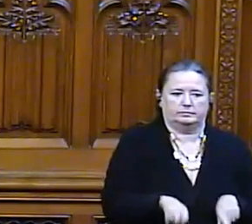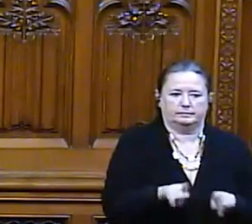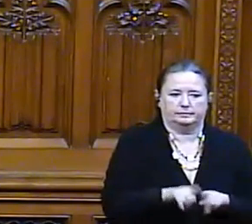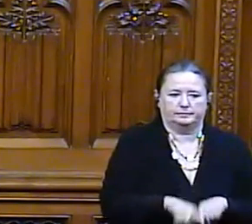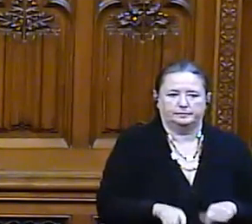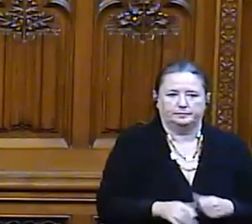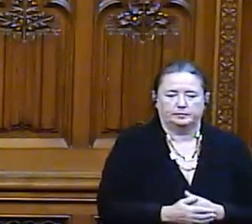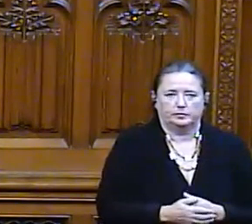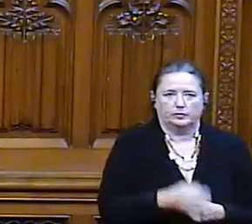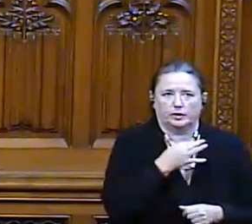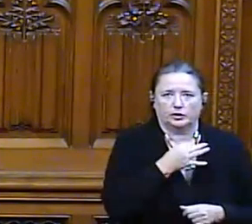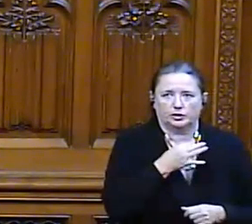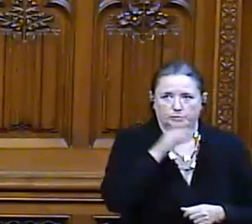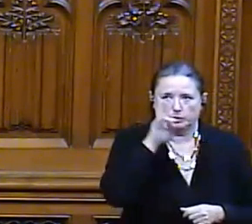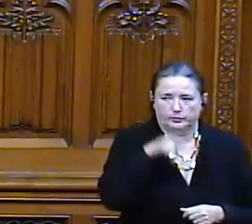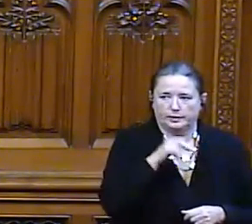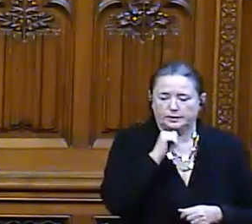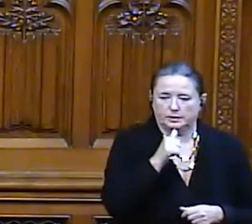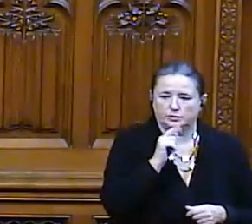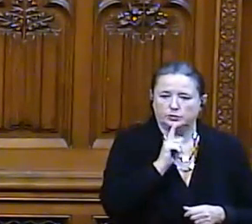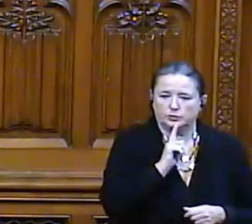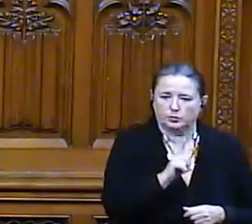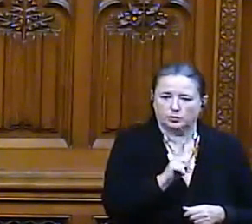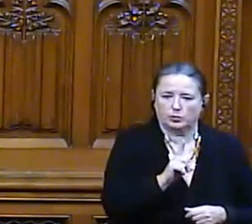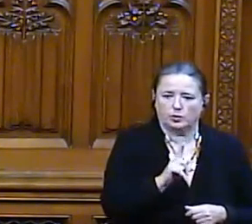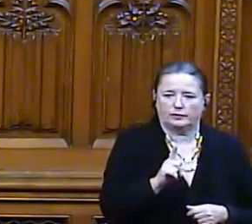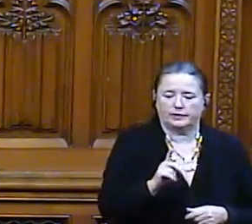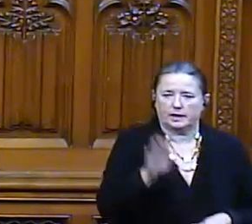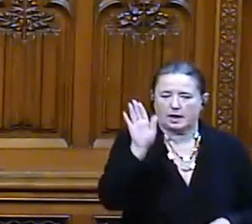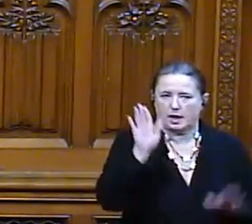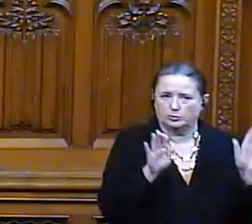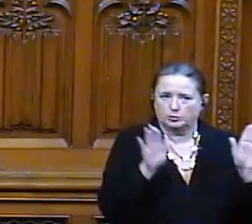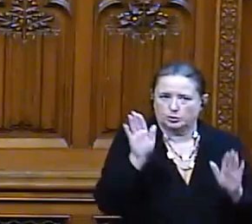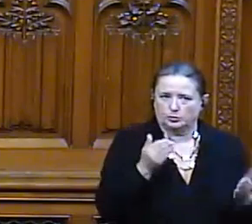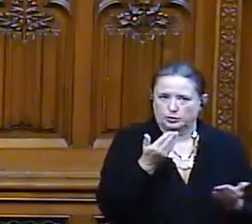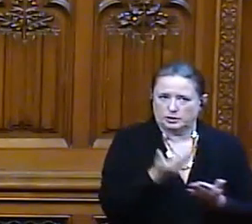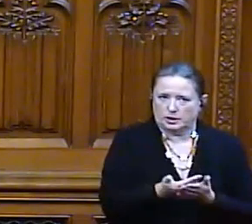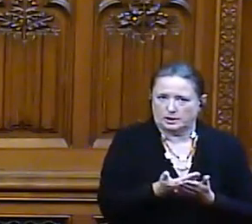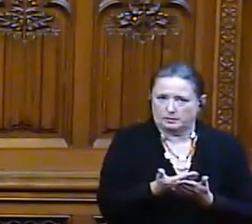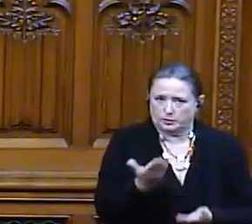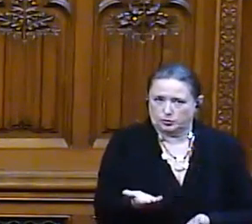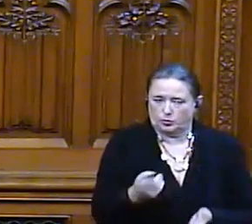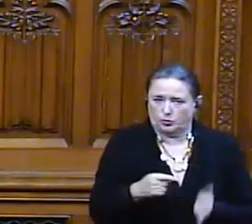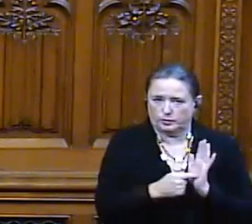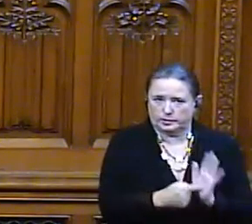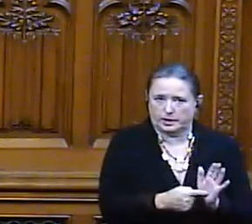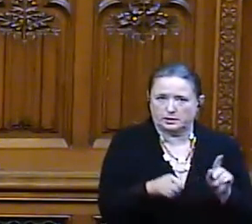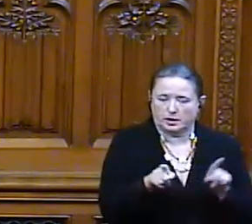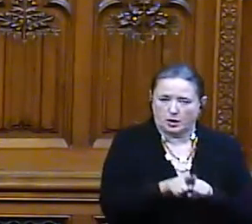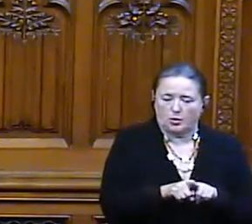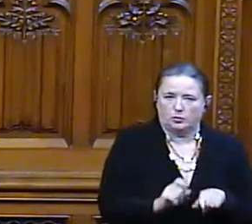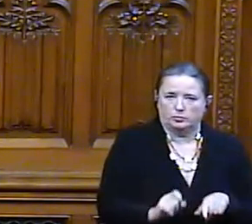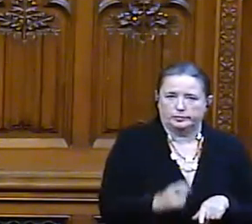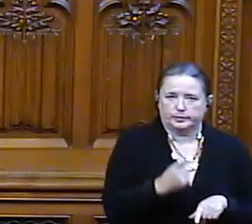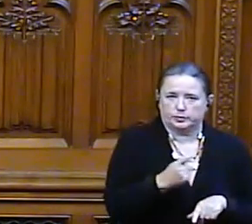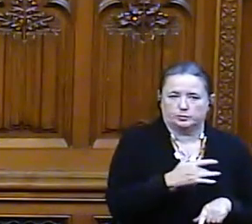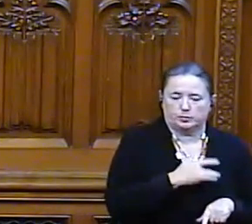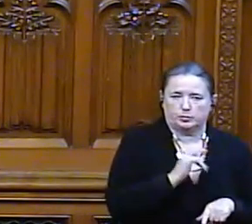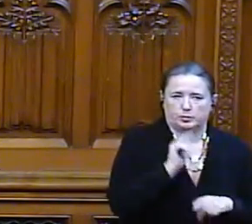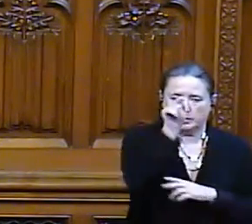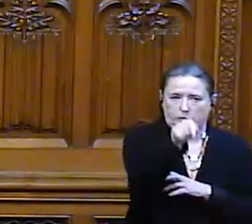Wien, nicht nur, wie die Abstimmungsergebnisse ganz offensichtlich zeigen in den Fraktionen, sondern auch und vor allem bei den Bürgern